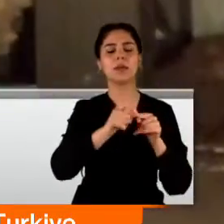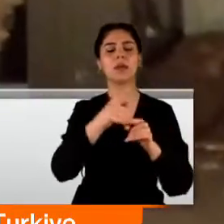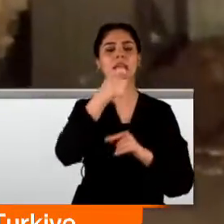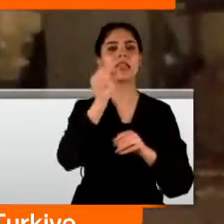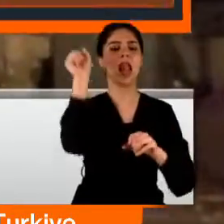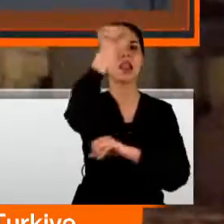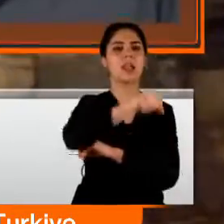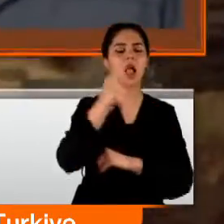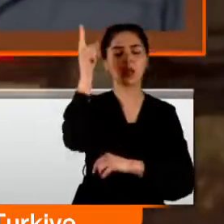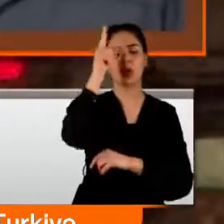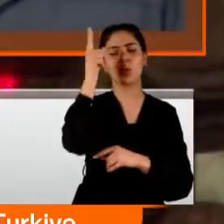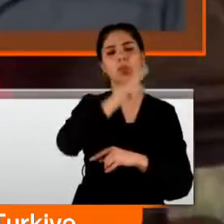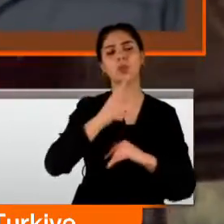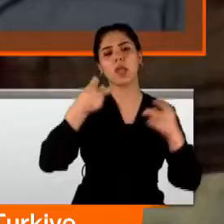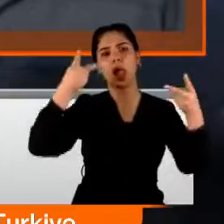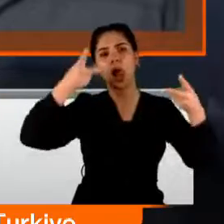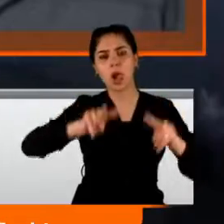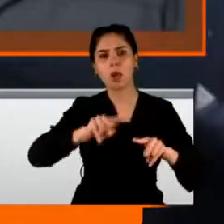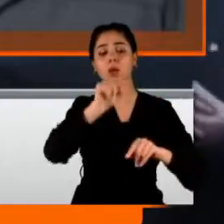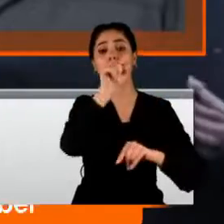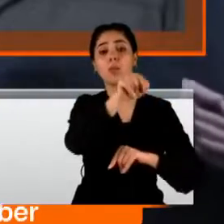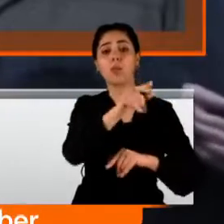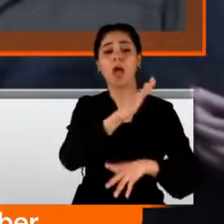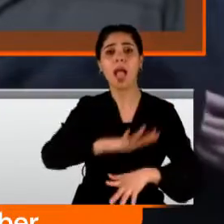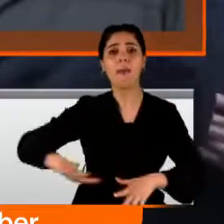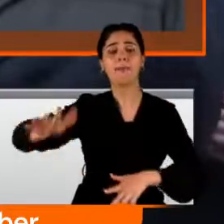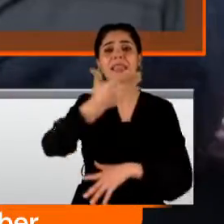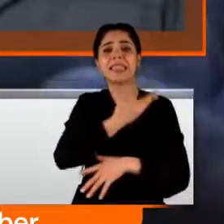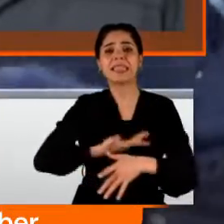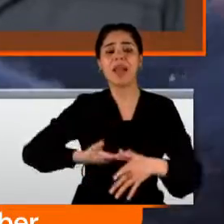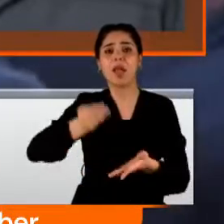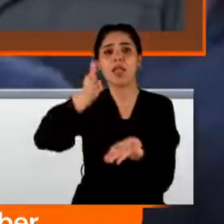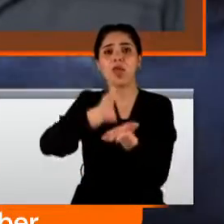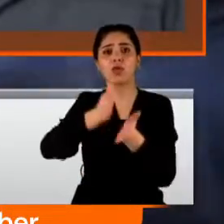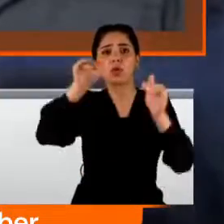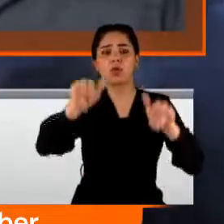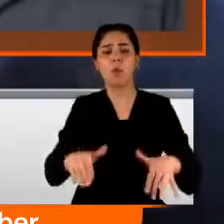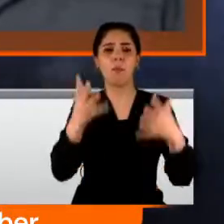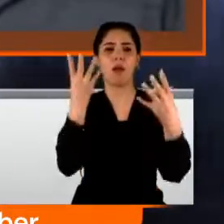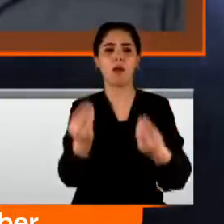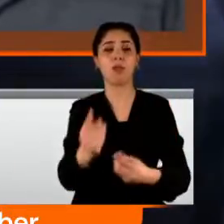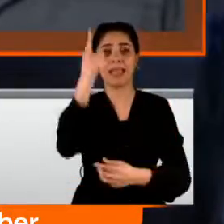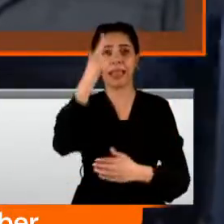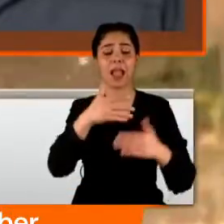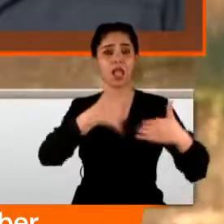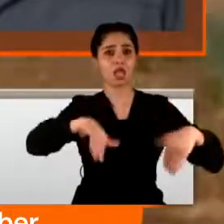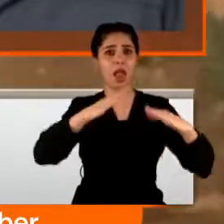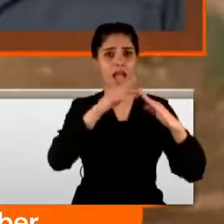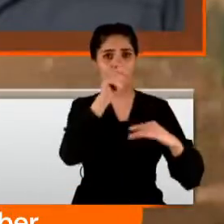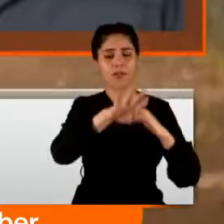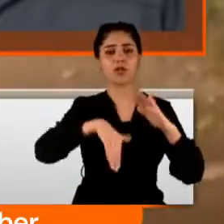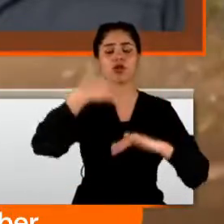sonucu öldürülmüştü. Bugün sevenleri son yolculuğunda bir araya geldi. İlk tören evindeydi. Ardından Kumyalı'da toprağa